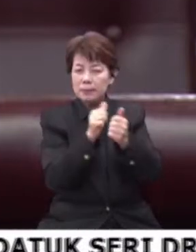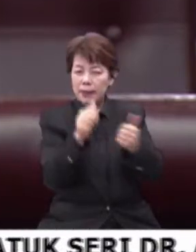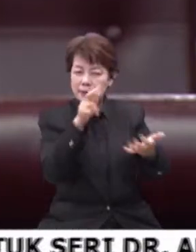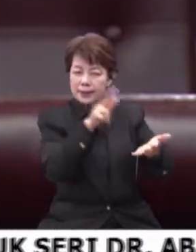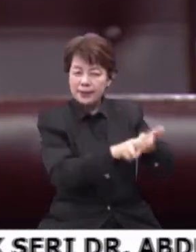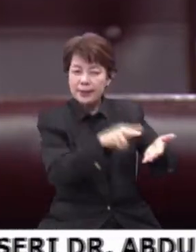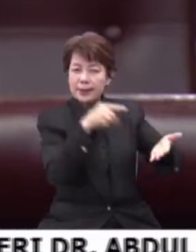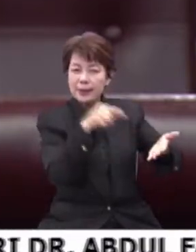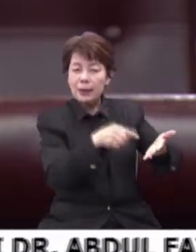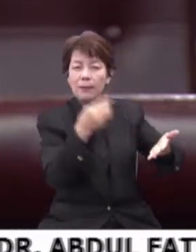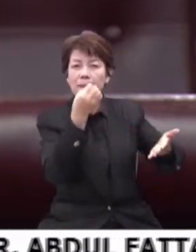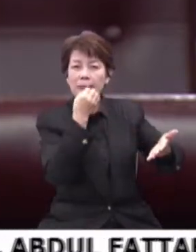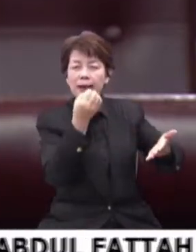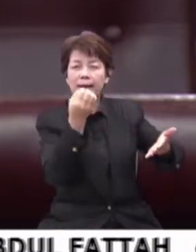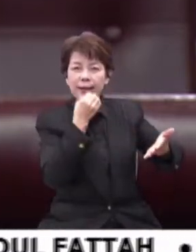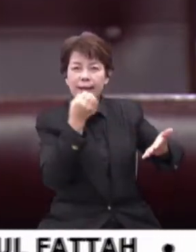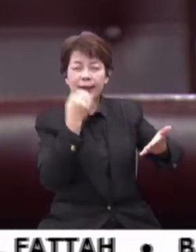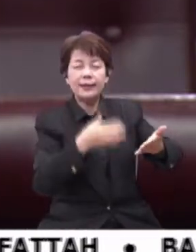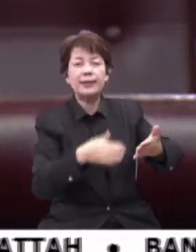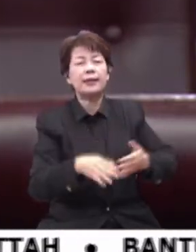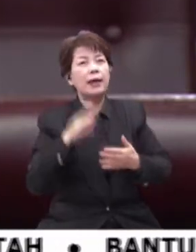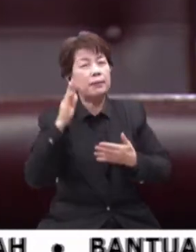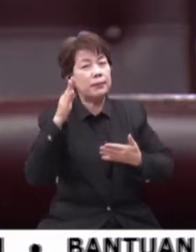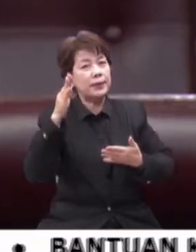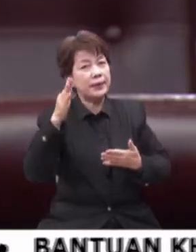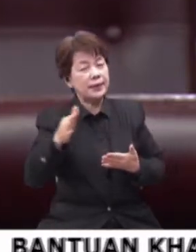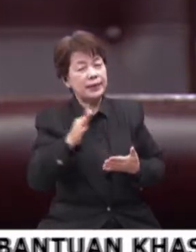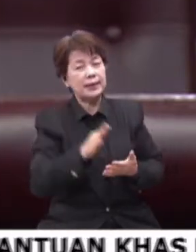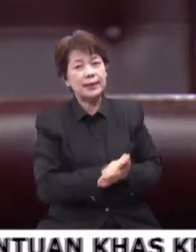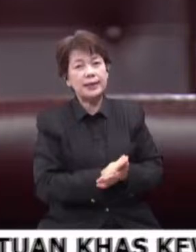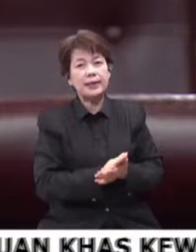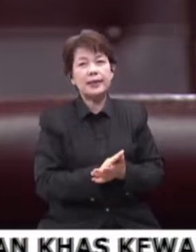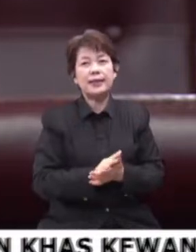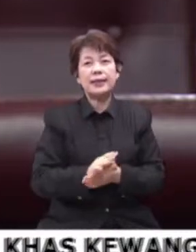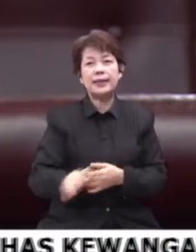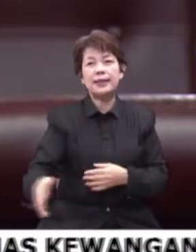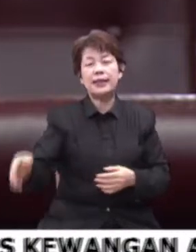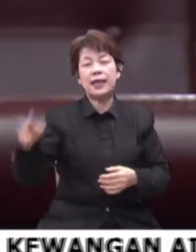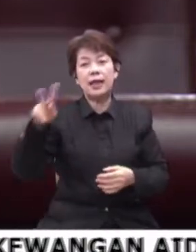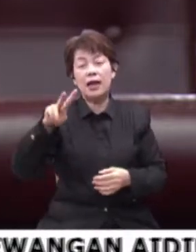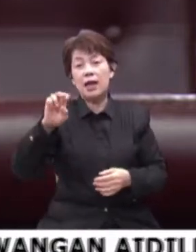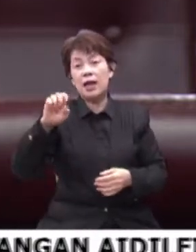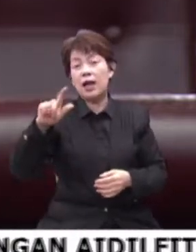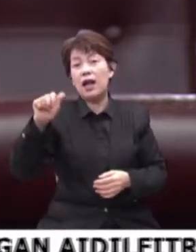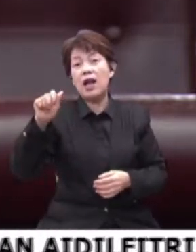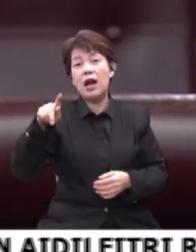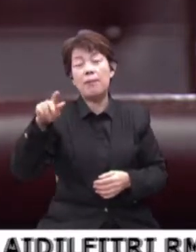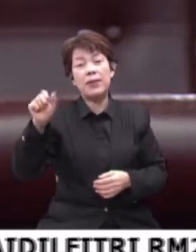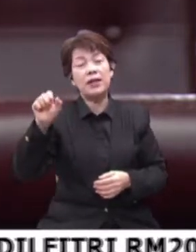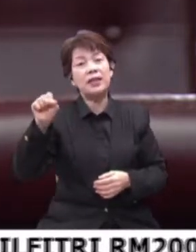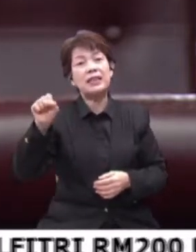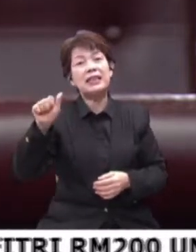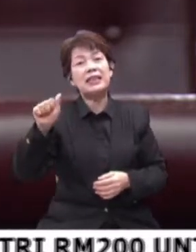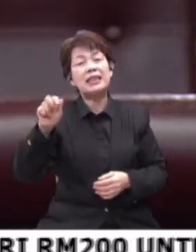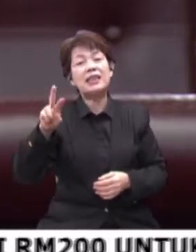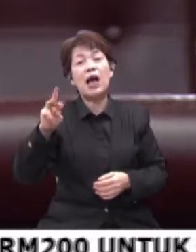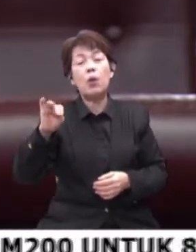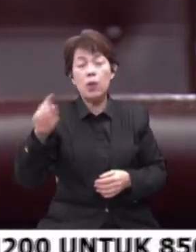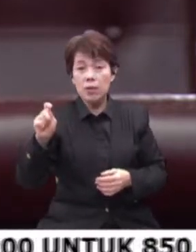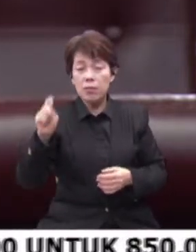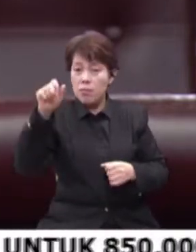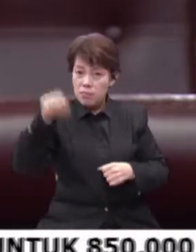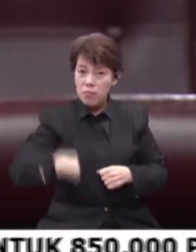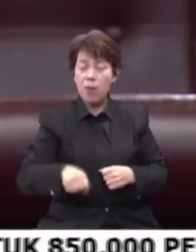makanan pada masa yang akan datang kelapa sawit sekarang sedang diusahakan juga untuk menjadikan bahan organik